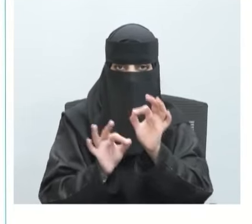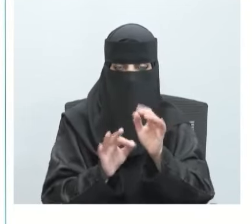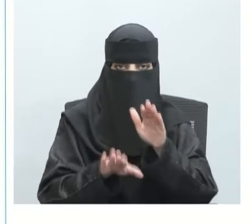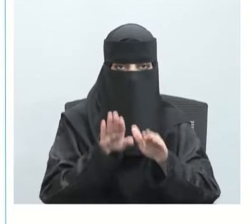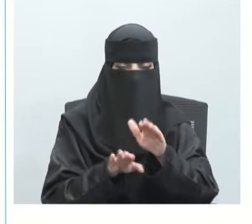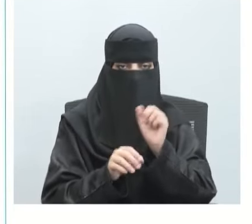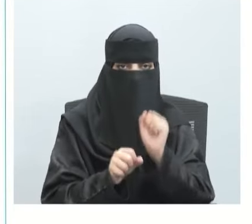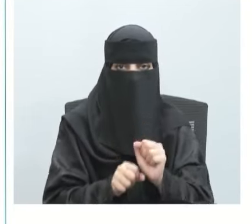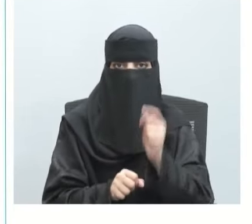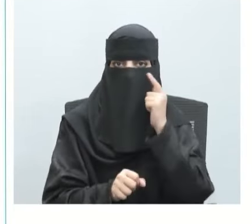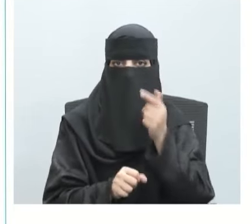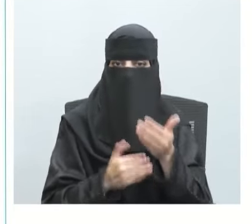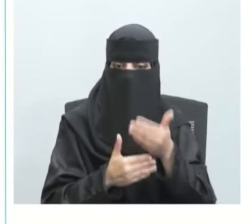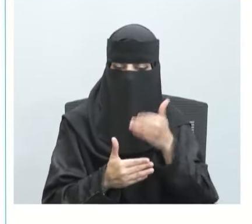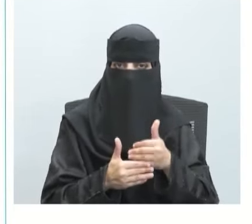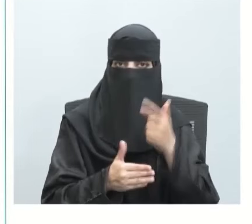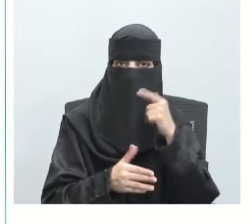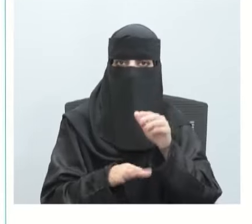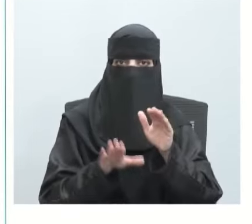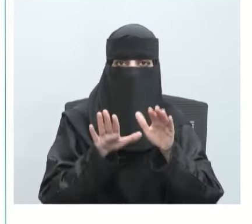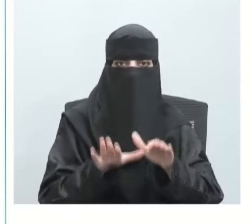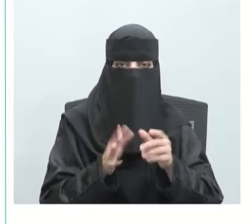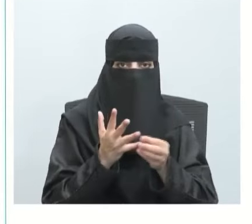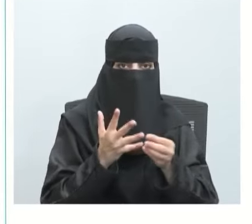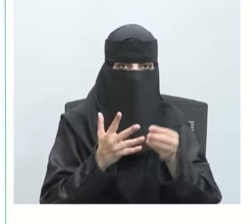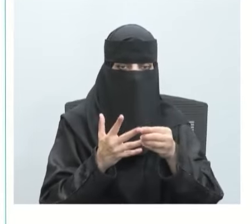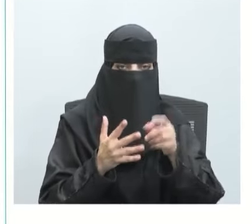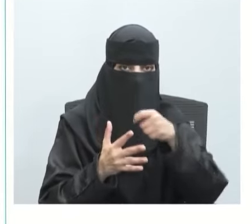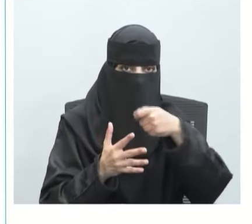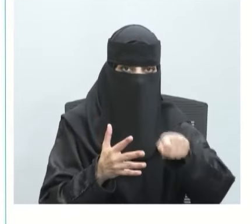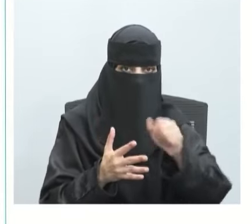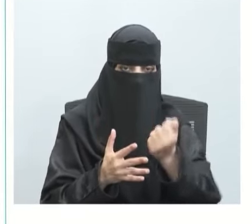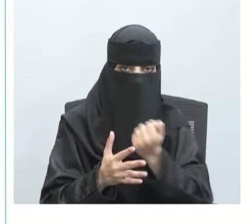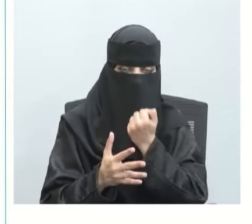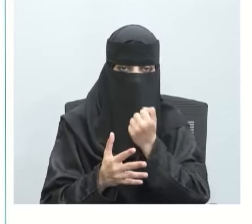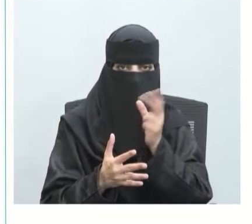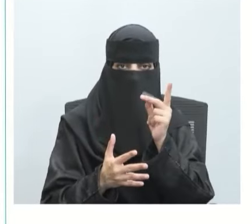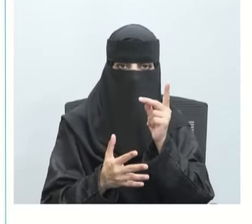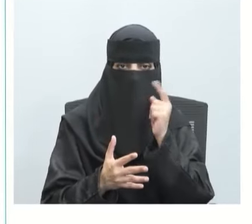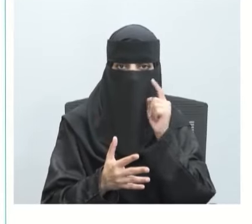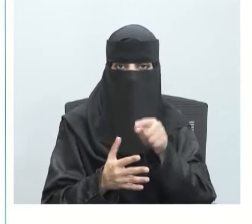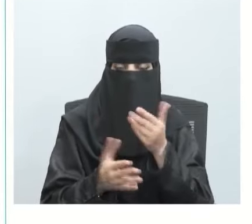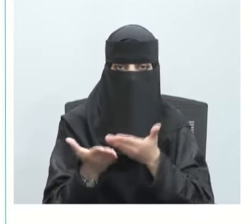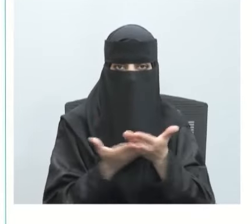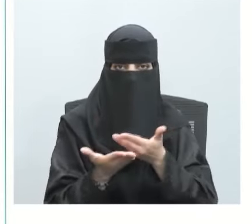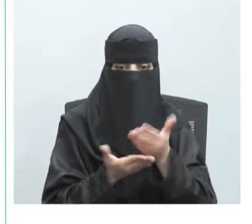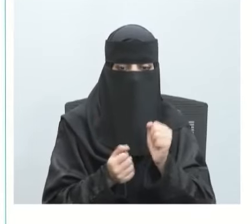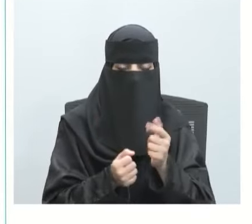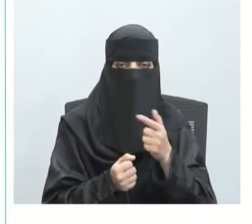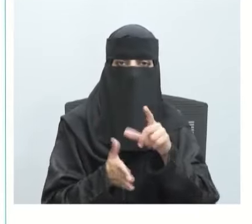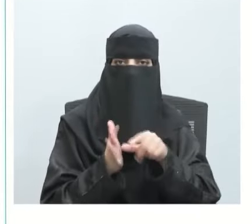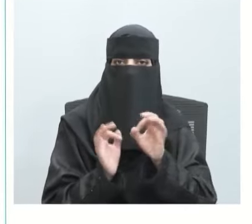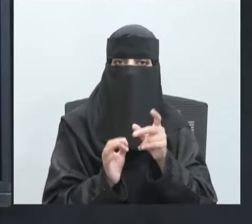ميزانيتك وكما ذكرنا سابقا تحدد الخطه الشرائيه الخاصه لك هنا سنتحدث في الخطه